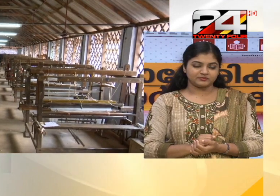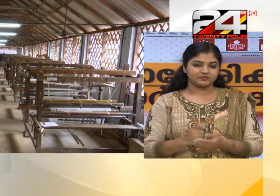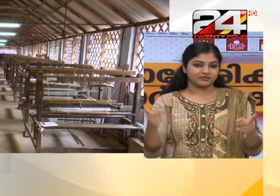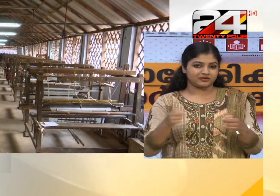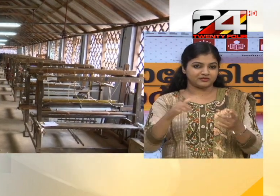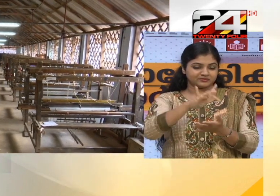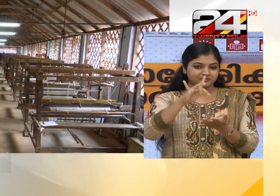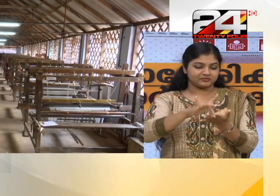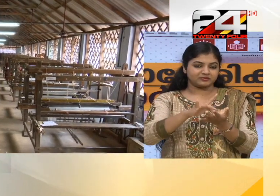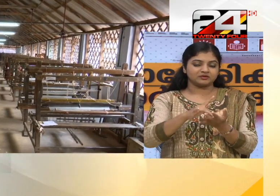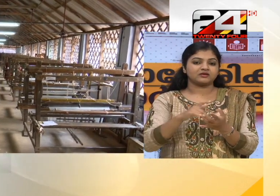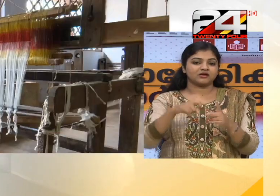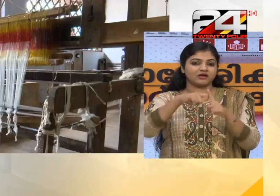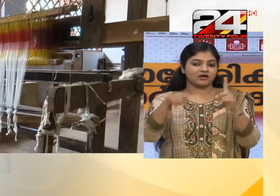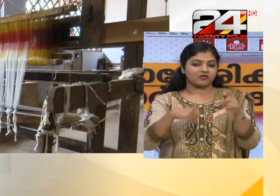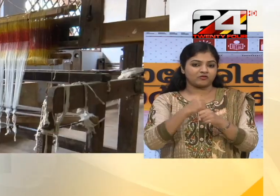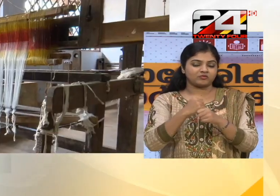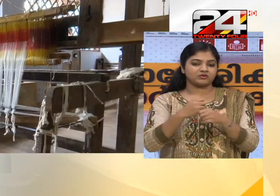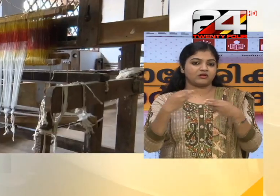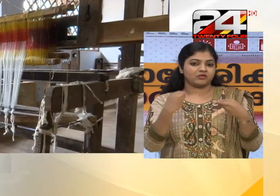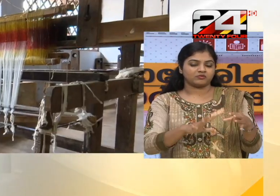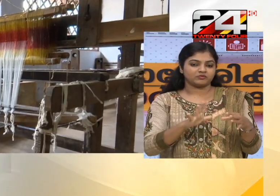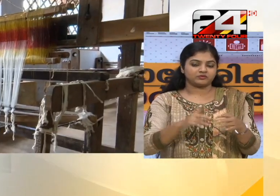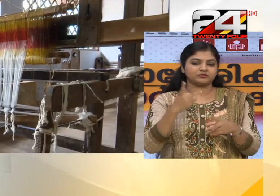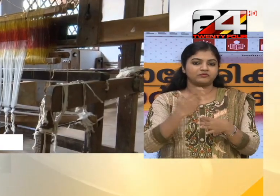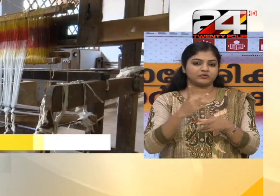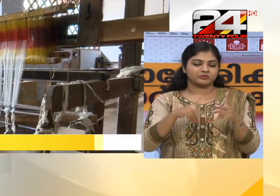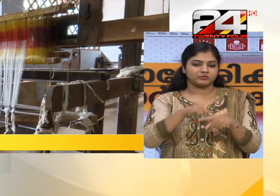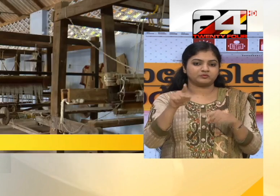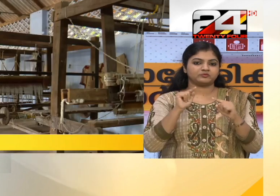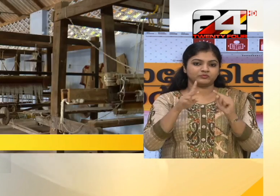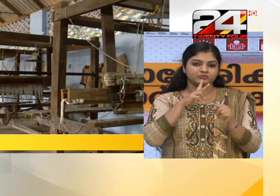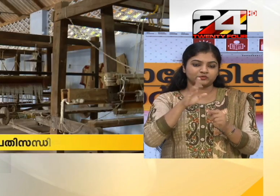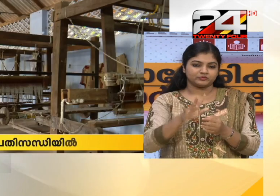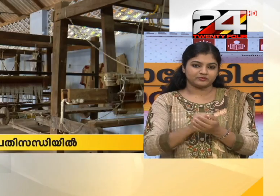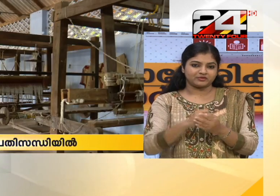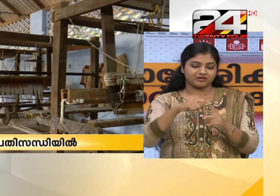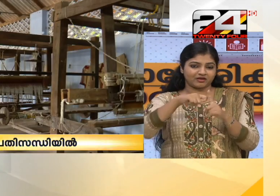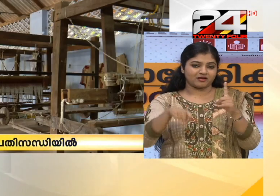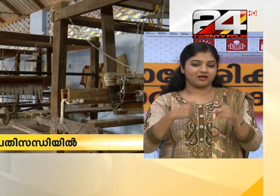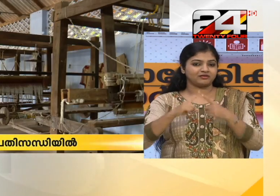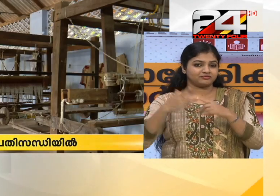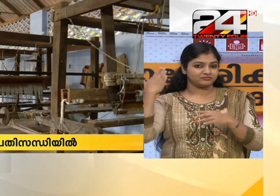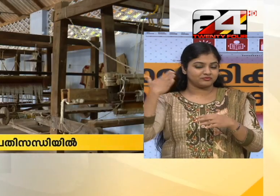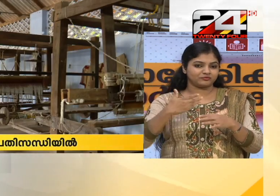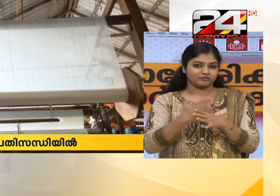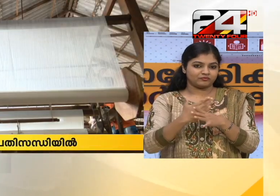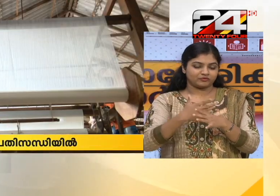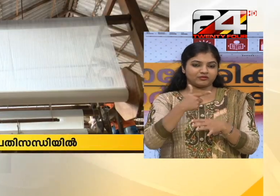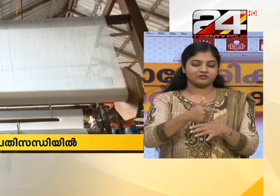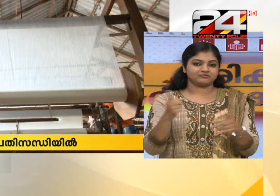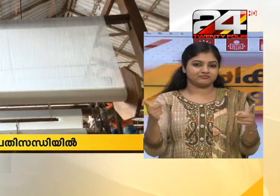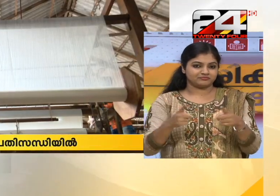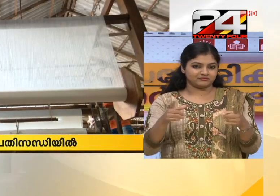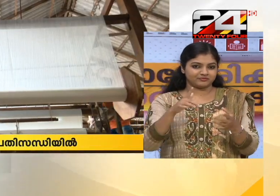കൈത്തറി മേഖലയെ സംസ്ഥാന സർക്കാർ പൂർണ്ണമായും കൈയൊഴിഞ്ഞിരിക്കുകയാണെന്നാണ് തൊഴിലാളികളുടെ ആരോപണം. കേരളത്തിലെ പരമ്പരാഗത വ്യവസായങ്ങളിൽ ഏറ്റവും പ്രധാനപ്പെട്ട കൈത്തറി